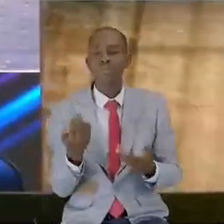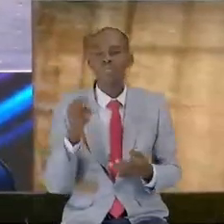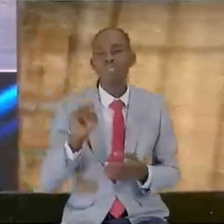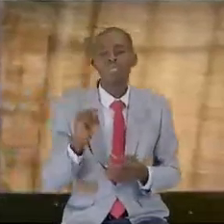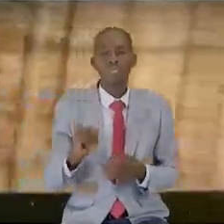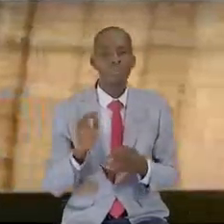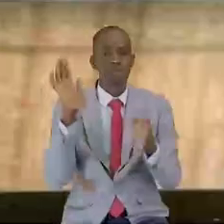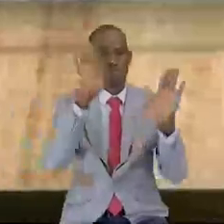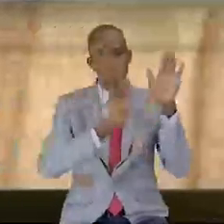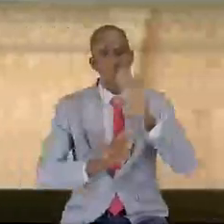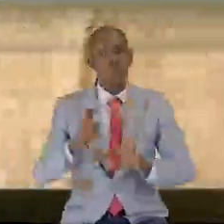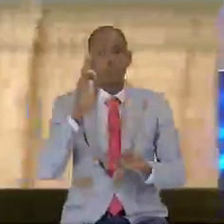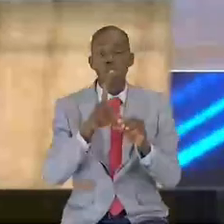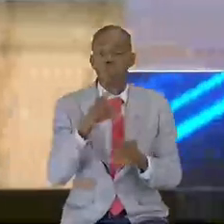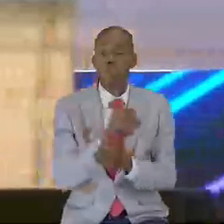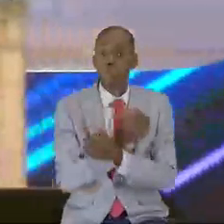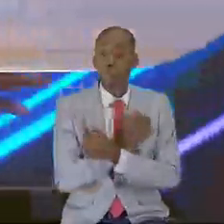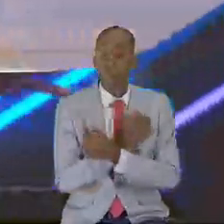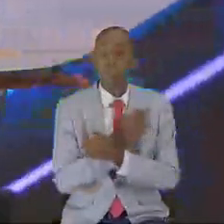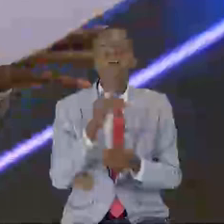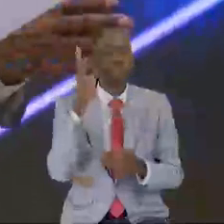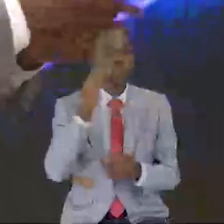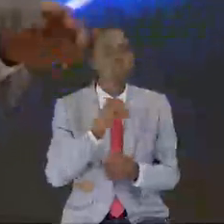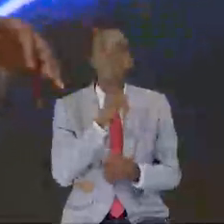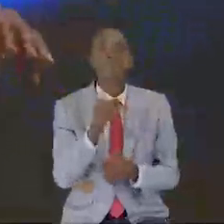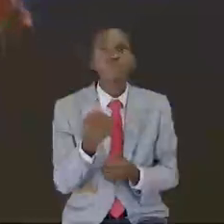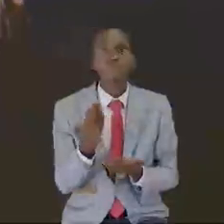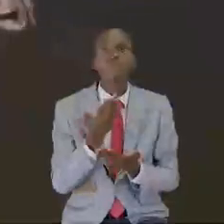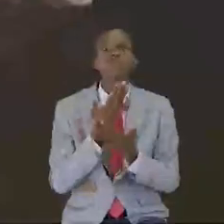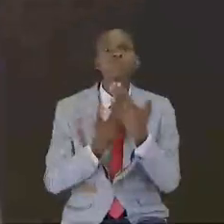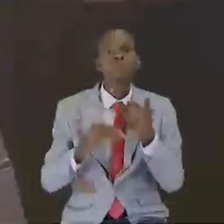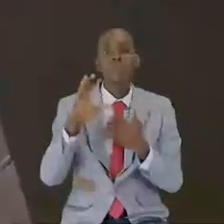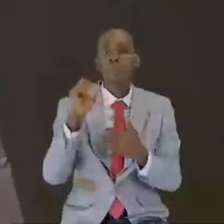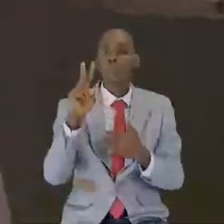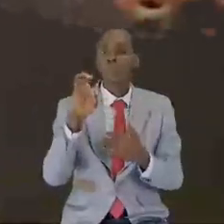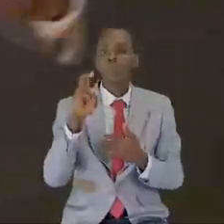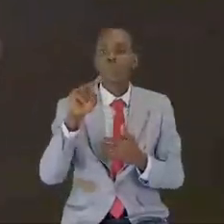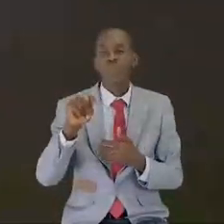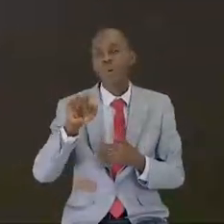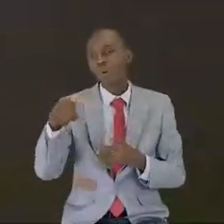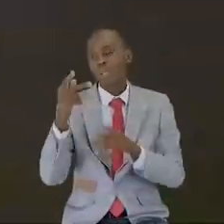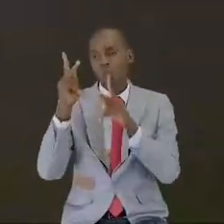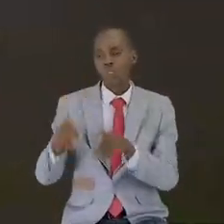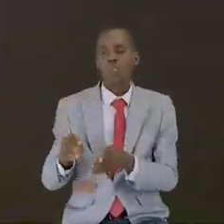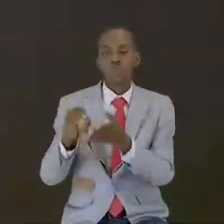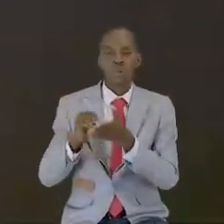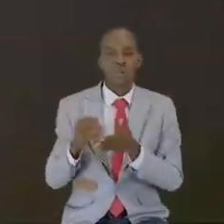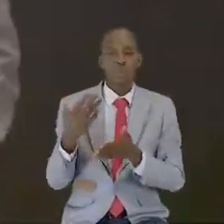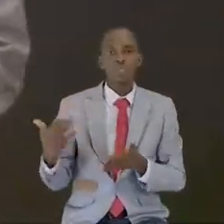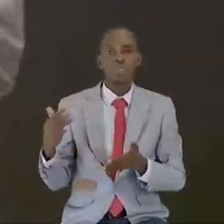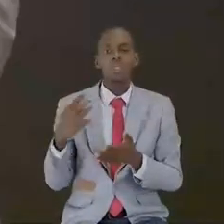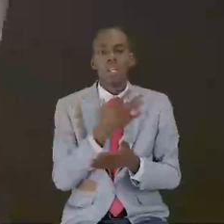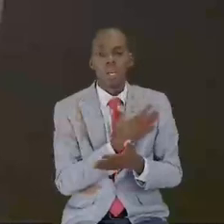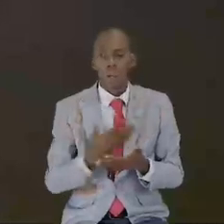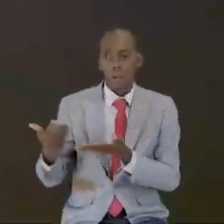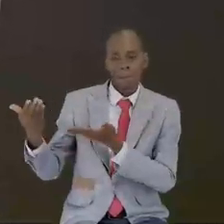inutiles. Si tu aimes, tu ne vas pas convoiter ce qui appartient à autrui. Je veux qu'il paie cette chose afin que tu puisses